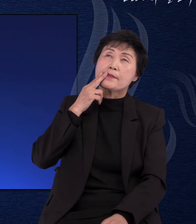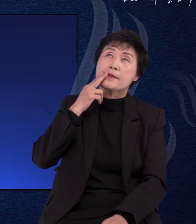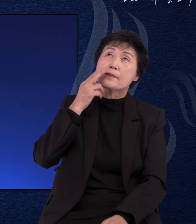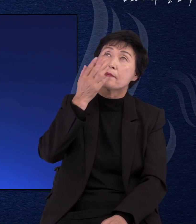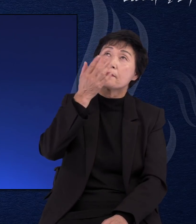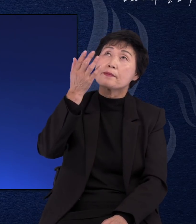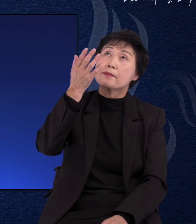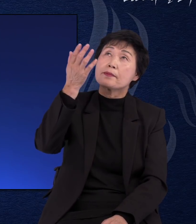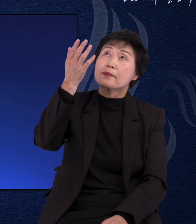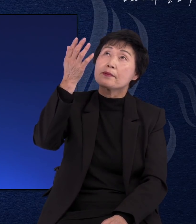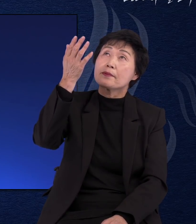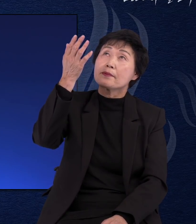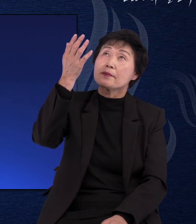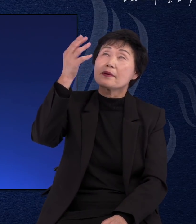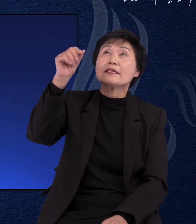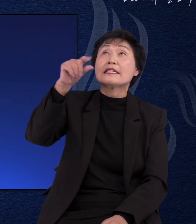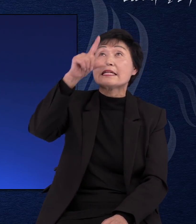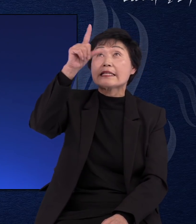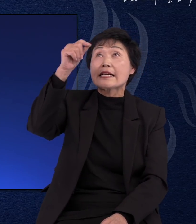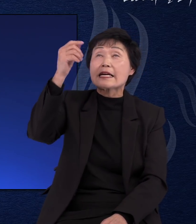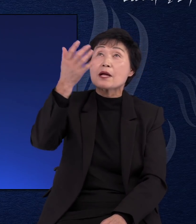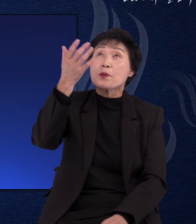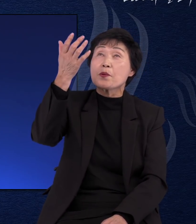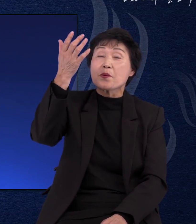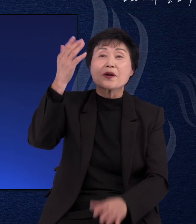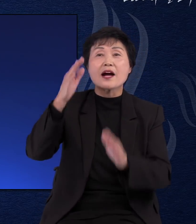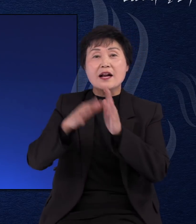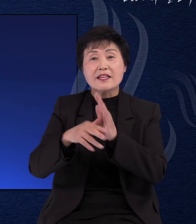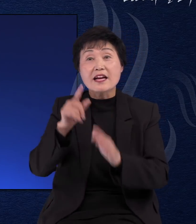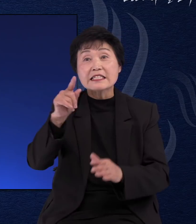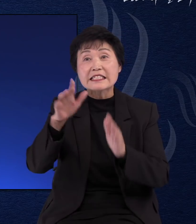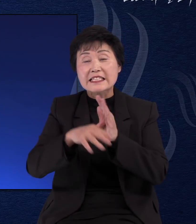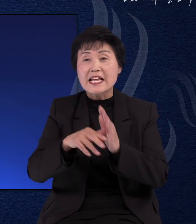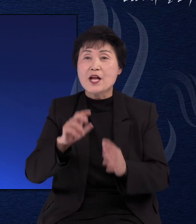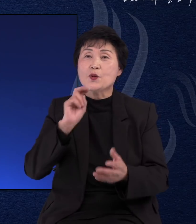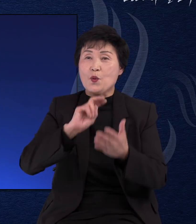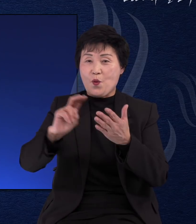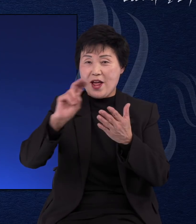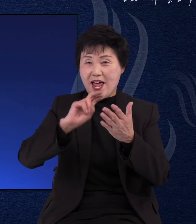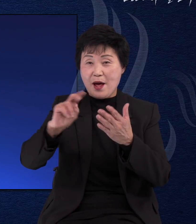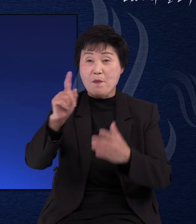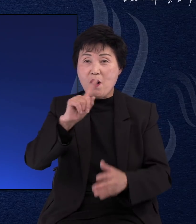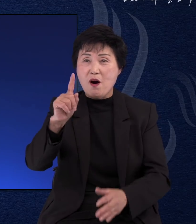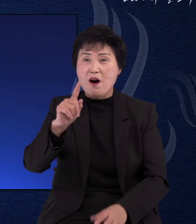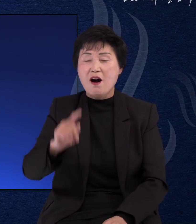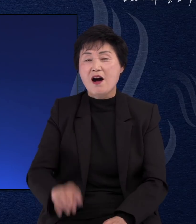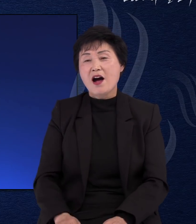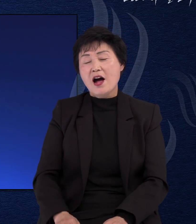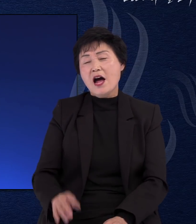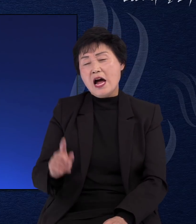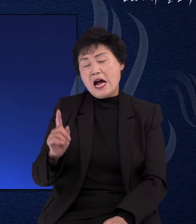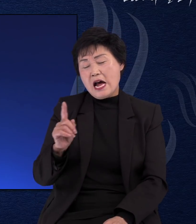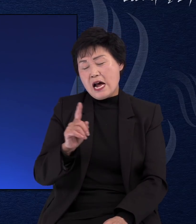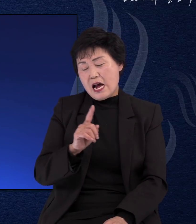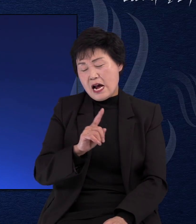달 하늘로 올라가는데 그때의 주제곡이 흘러나오죠. 아무래도